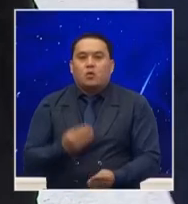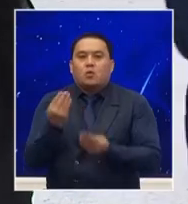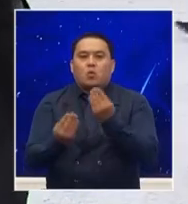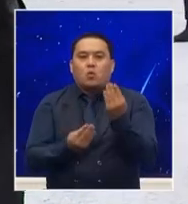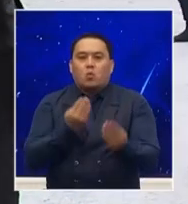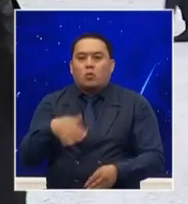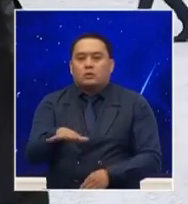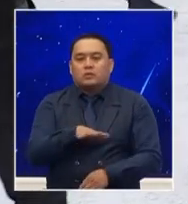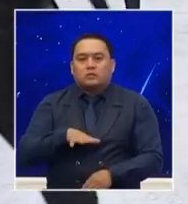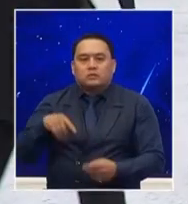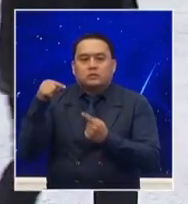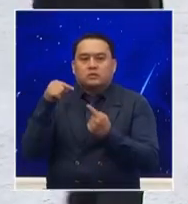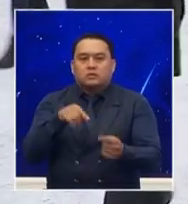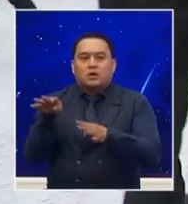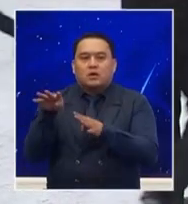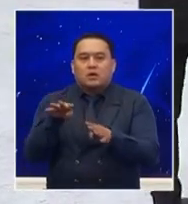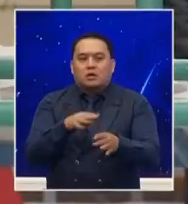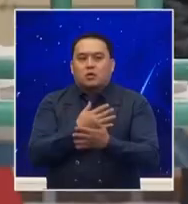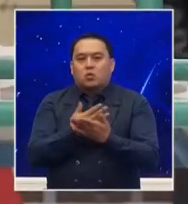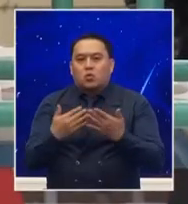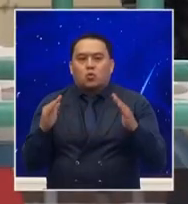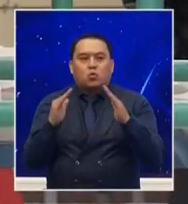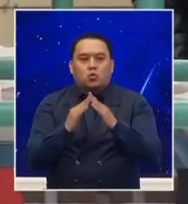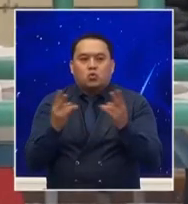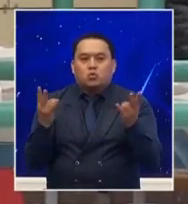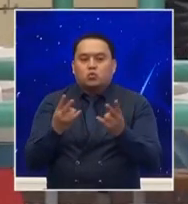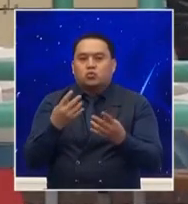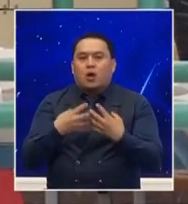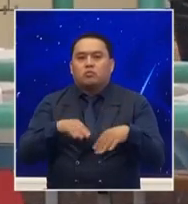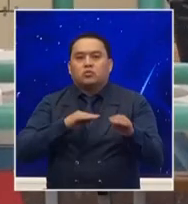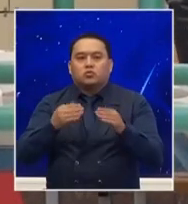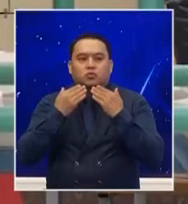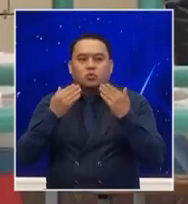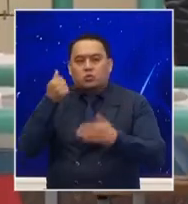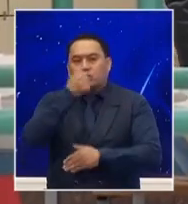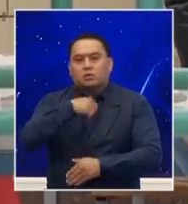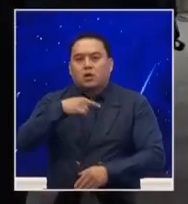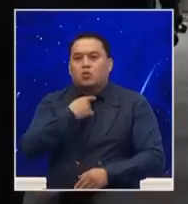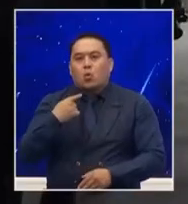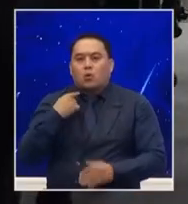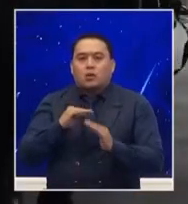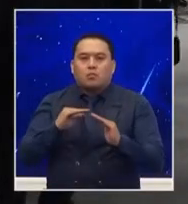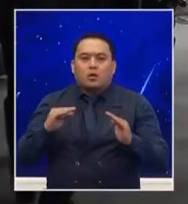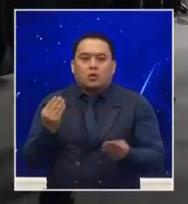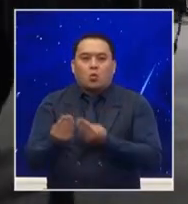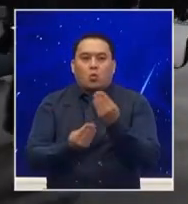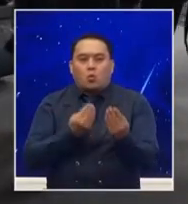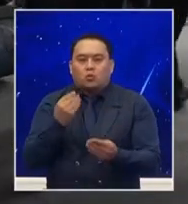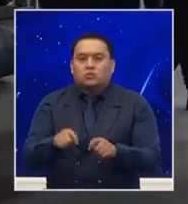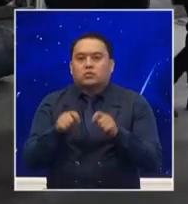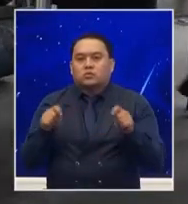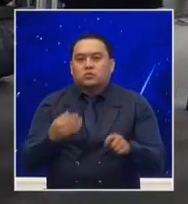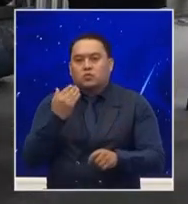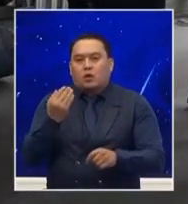алаңдары заман талабына сай жасалған, кез келген көп қабатты үйдің қажетті атрибуты. Соңғы жылдары Талдықорғандағы барлық балалар алаңы осы сынды